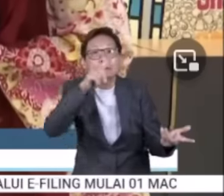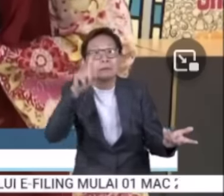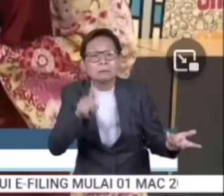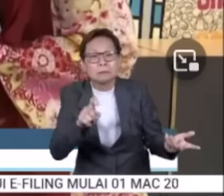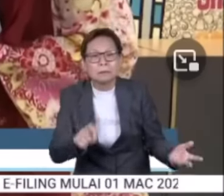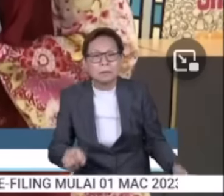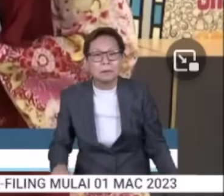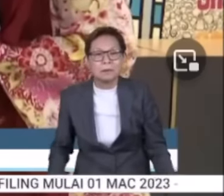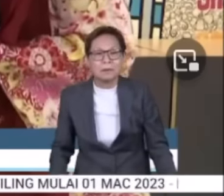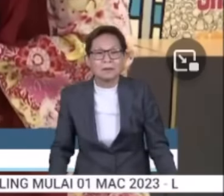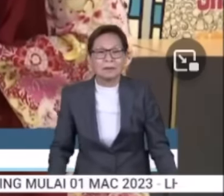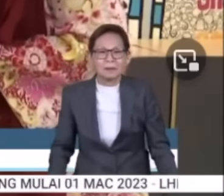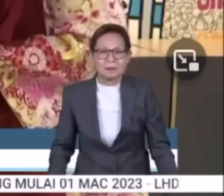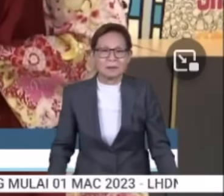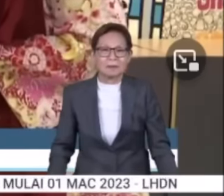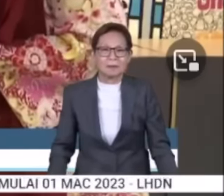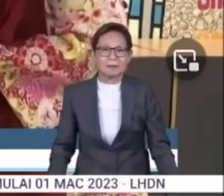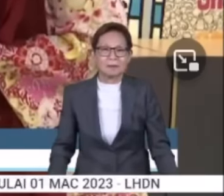Kat sini lah.